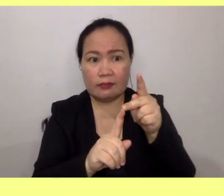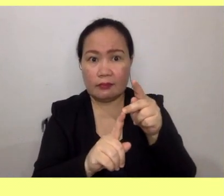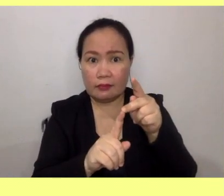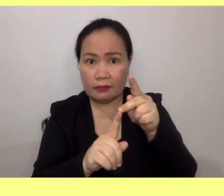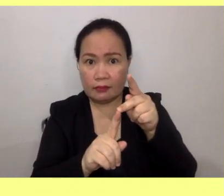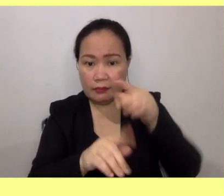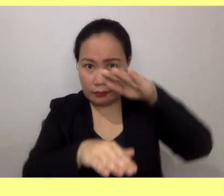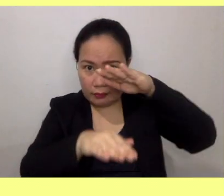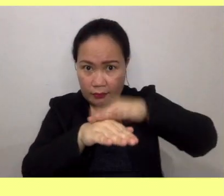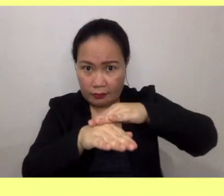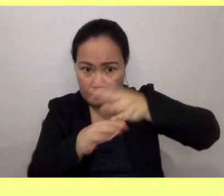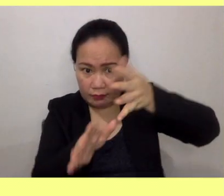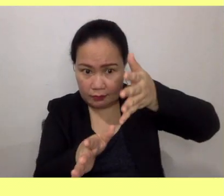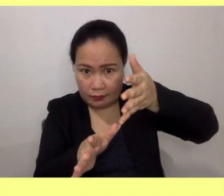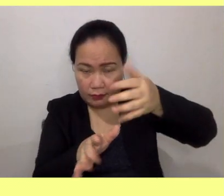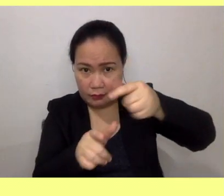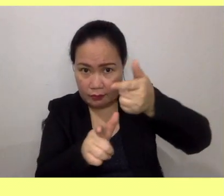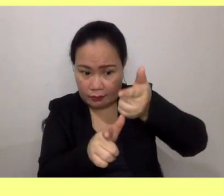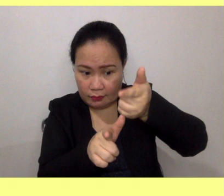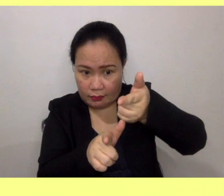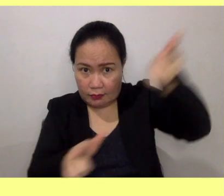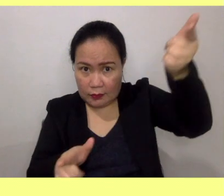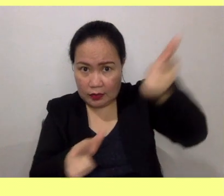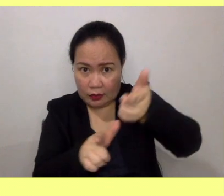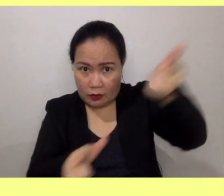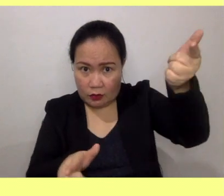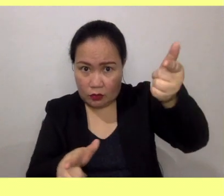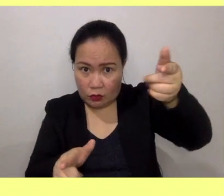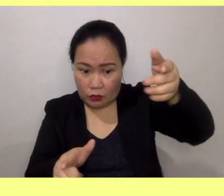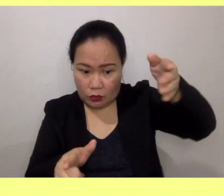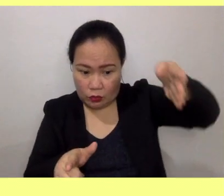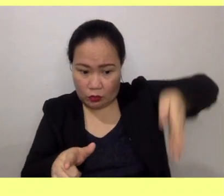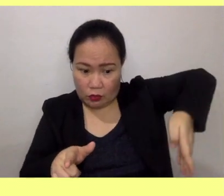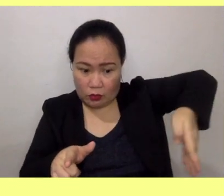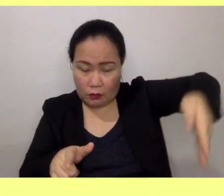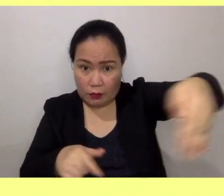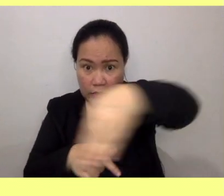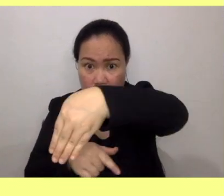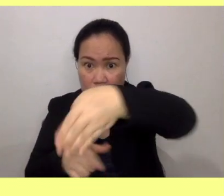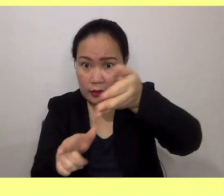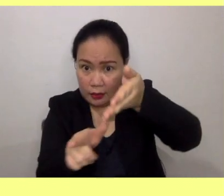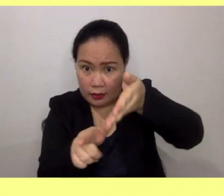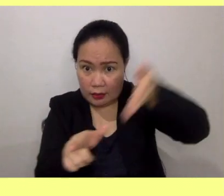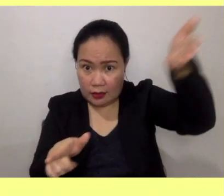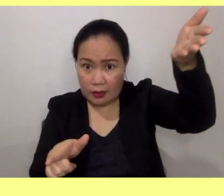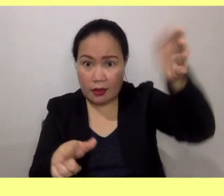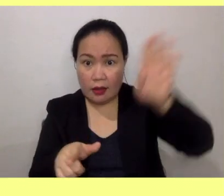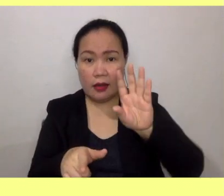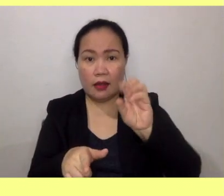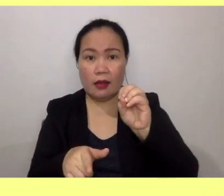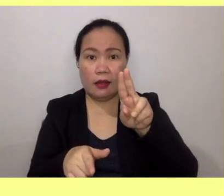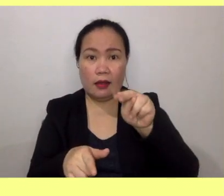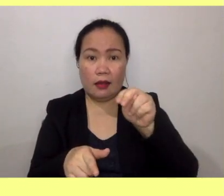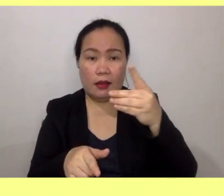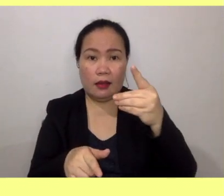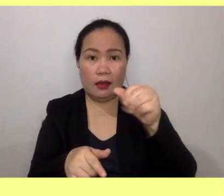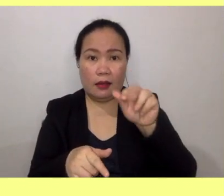point na naglalay dun sa boundary line natin. So ito yung boundary line natin. Nakuha tayo ng isang point. Kunin natin yung